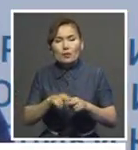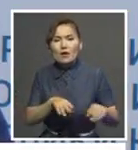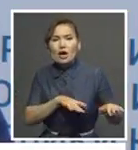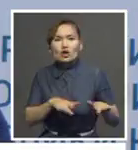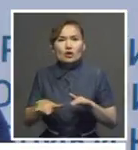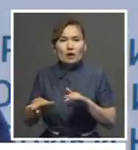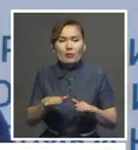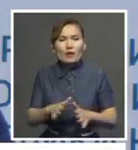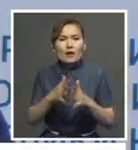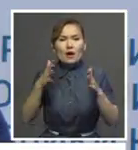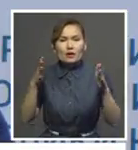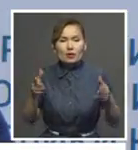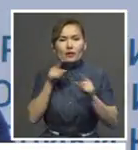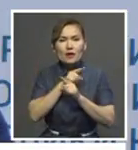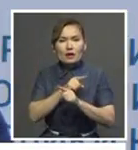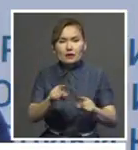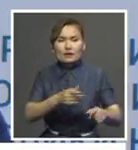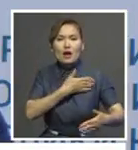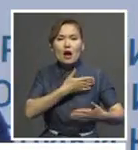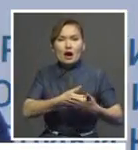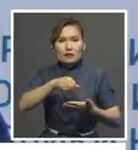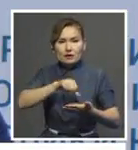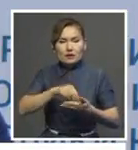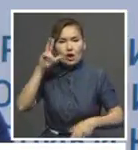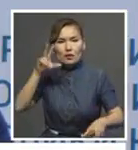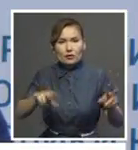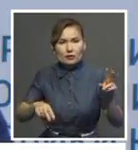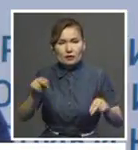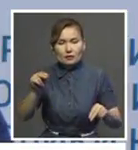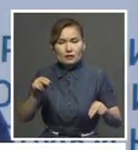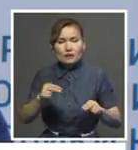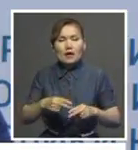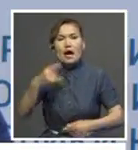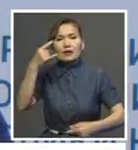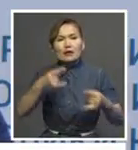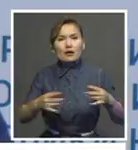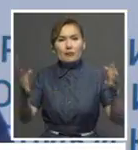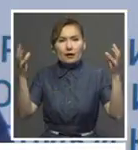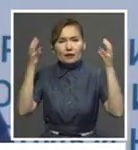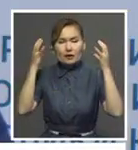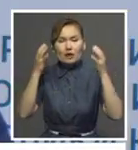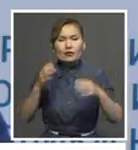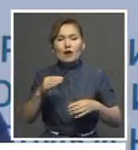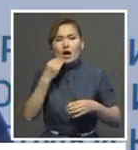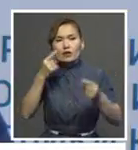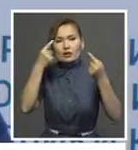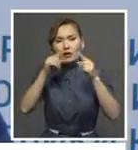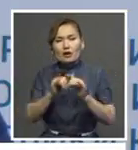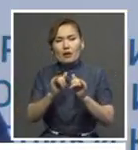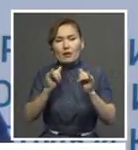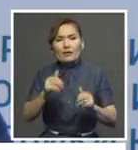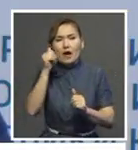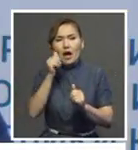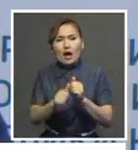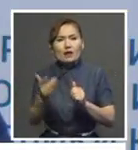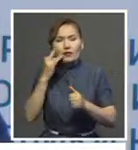іс-шараны ауқымды түрде насихаттауға атсалысады деп үміттенеміз. Телевизия мен радио жоғары технология бойынша